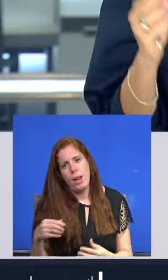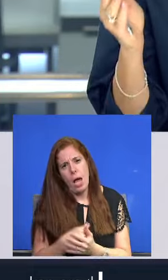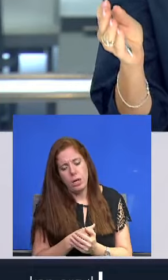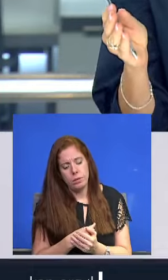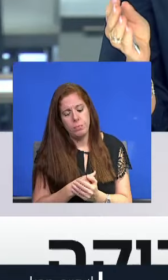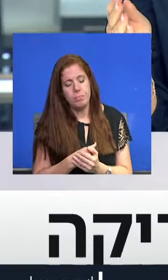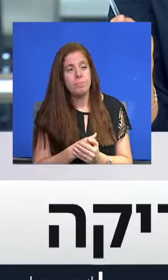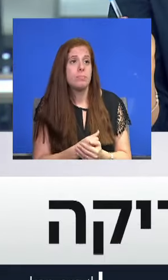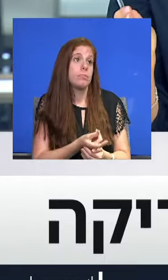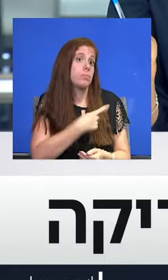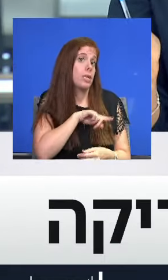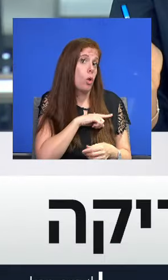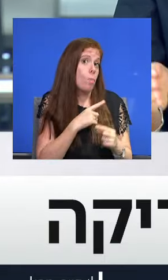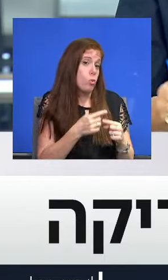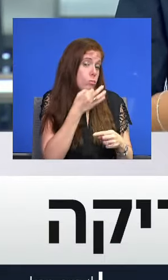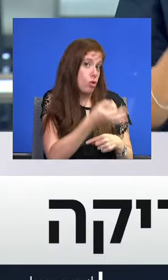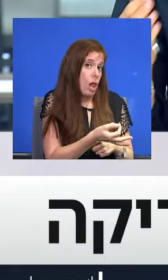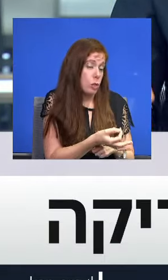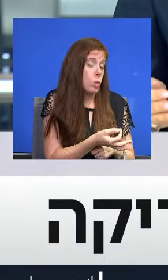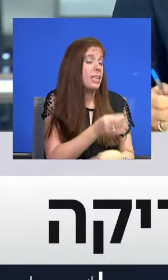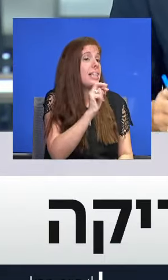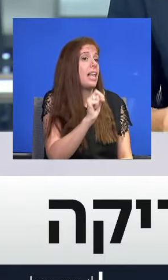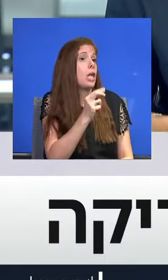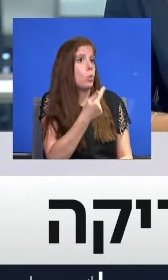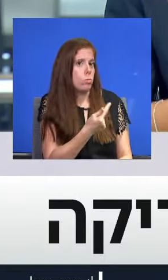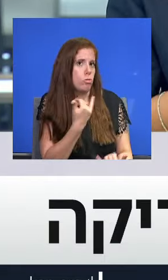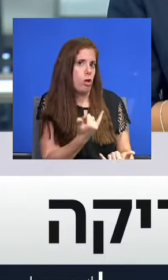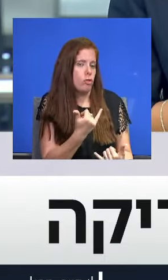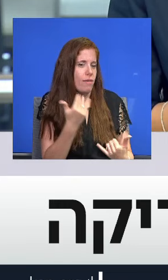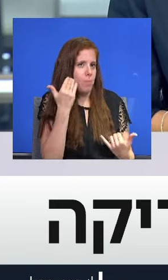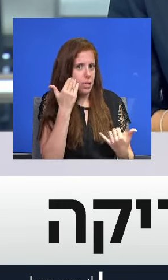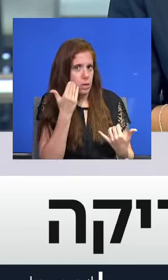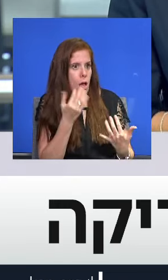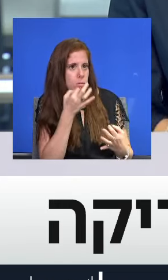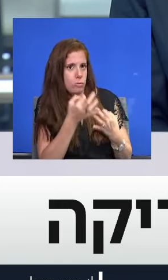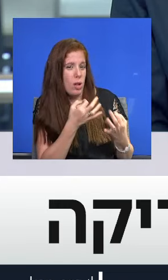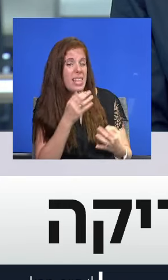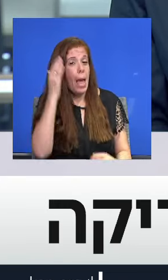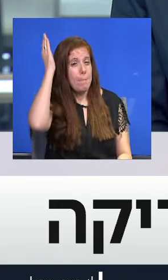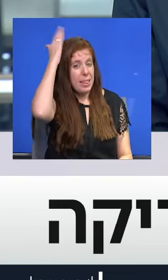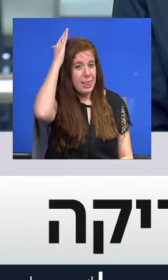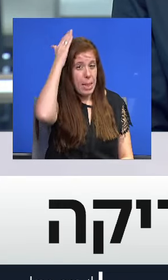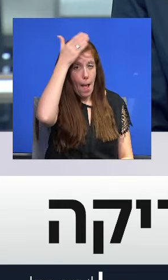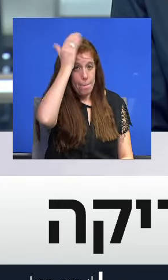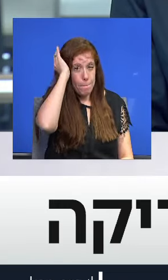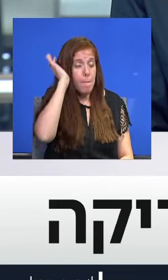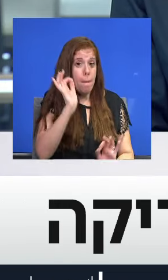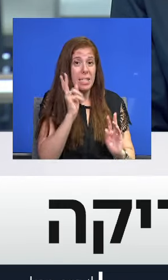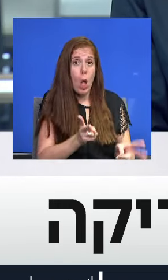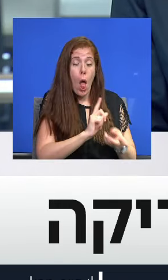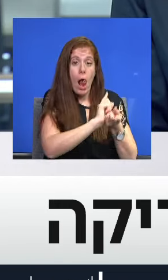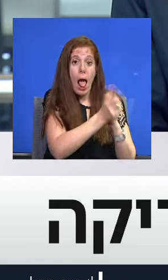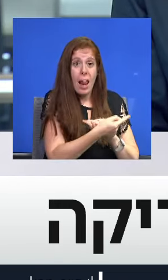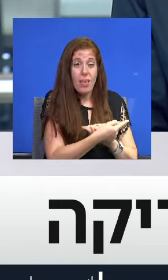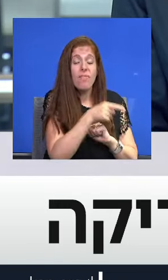אז אנחנו בדיוק עם השאלה הזאת, נתן גוטמן, שמעסיקה עכשיו את אמריקה, האם טראמפ באמת יכול להחליף את יור בית הנבחרים המודח?